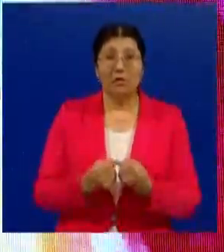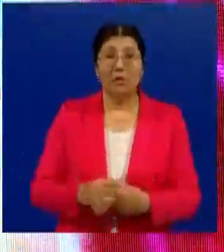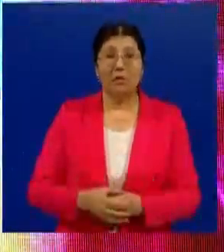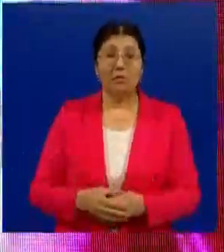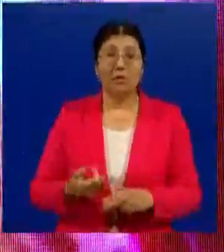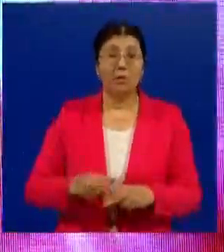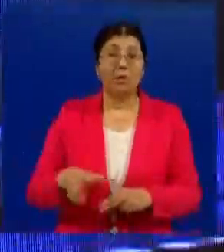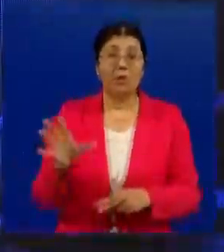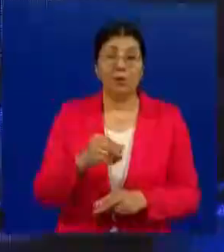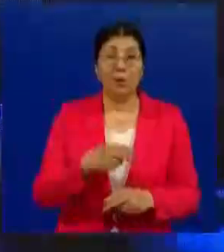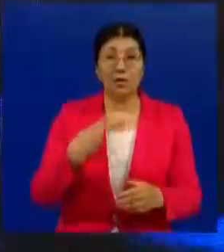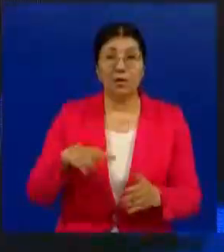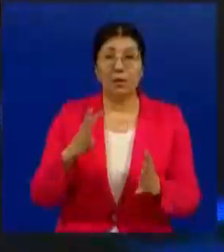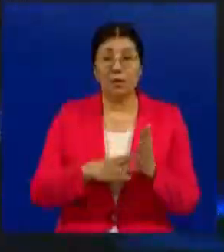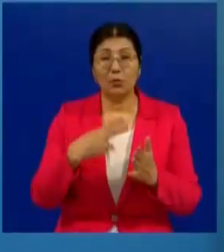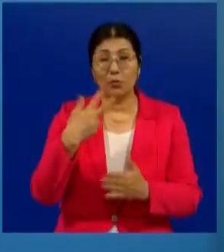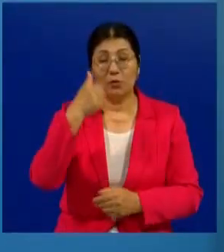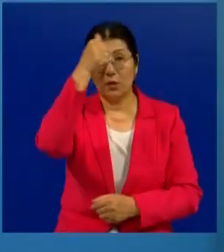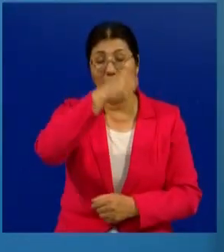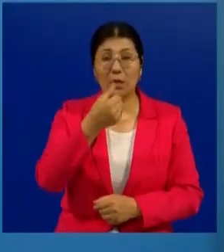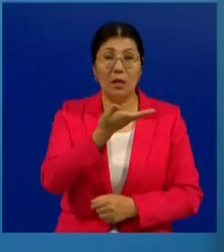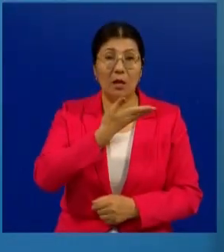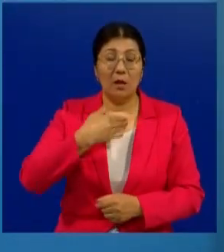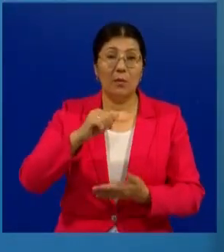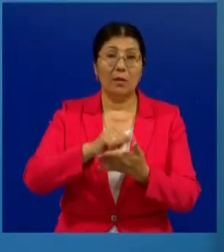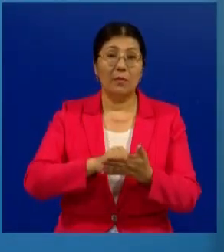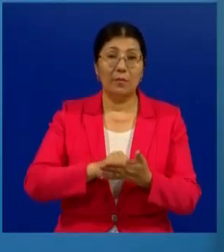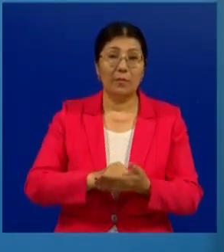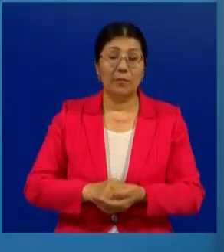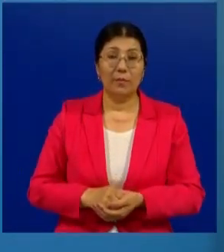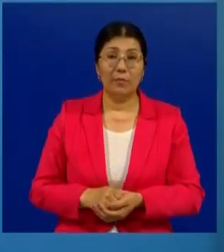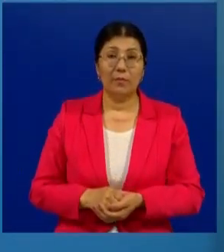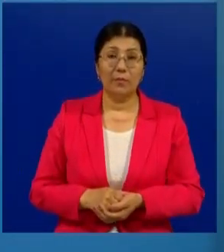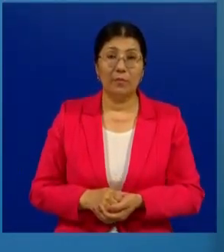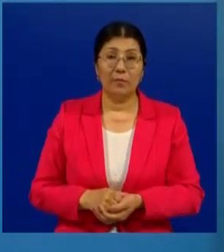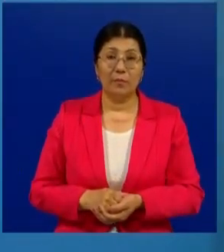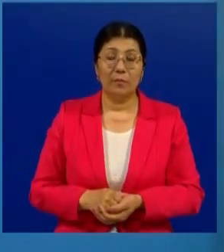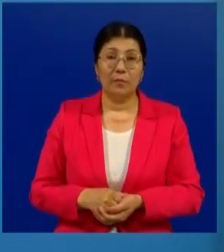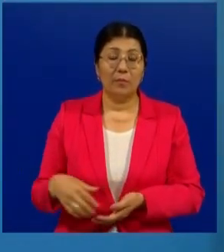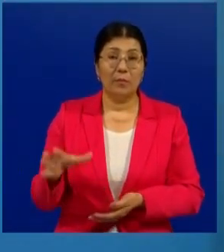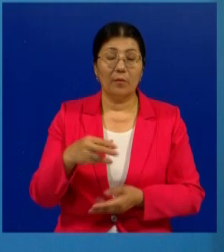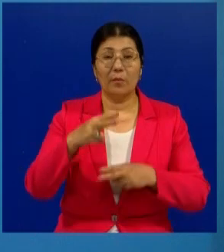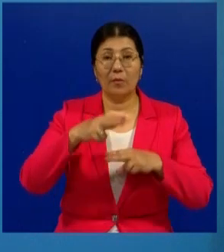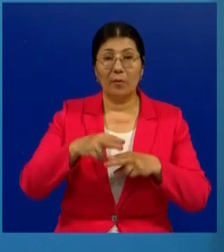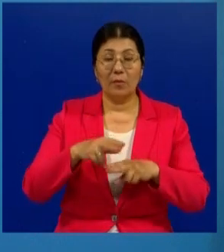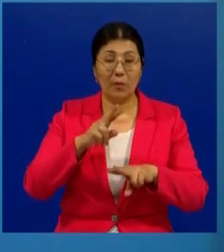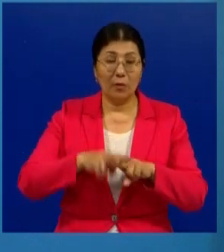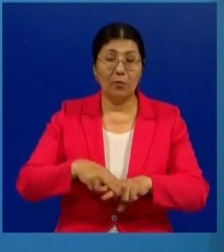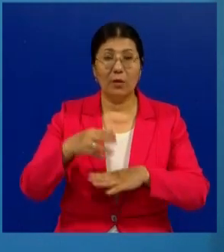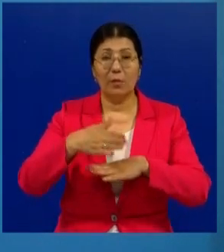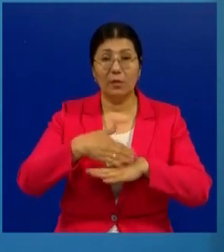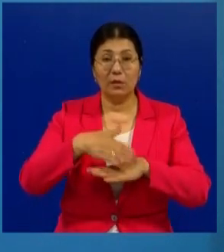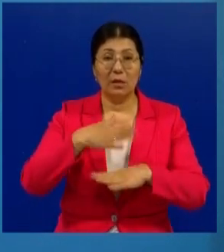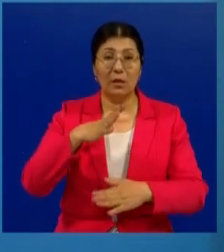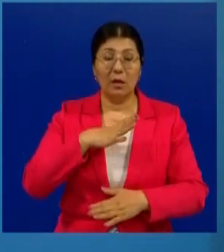Осының барлығы 29-30 жылдары біз іс қағаздармен жұмыс жасап отырмыз. Кәдімгідей соттап, жазалап, солай не істеген.